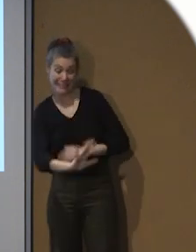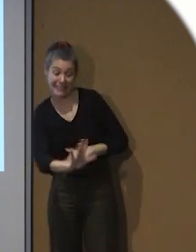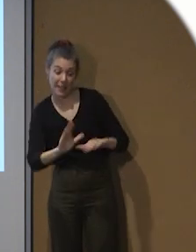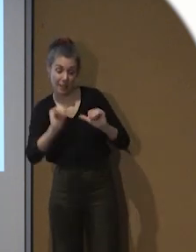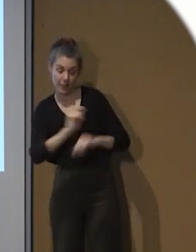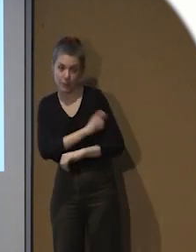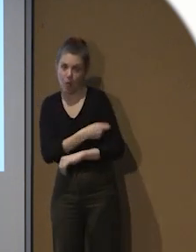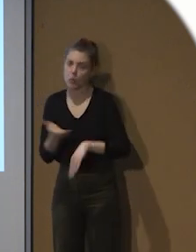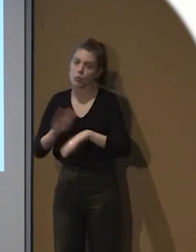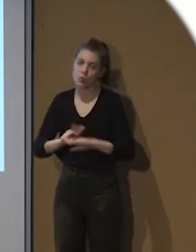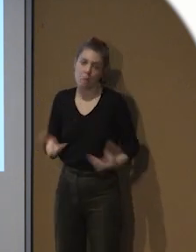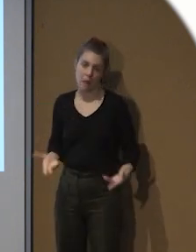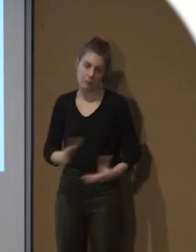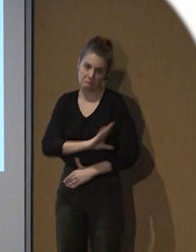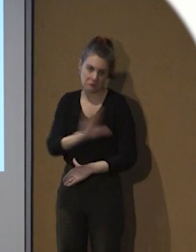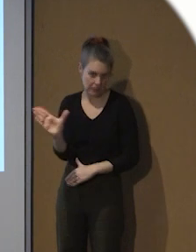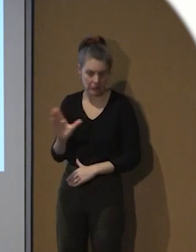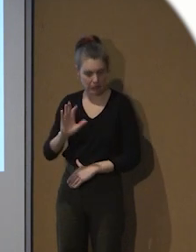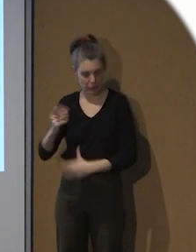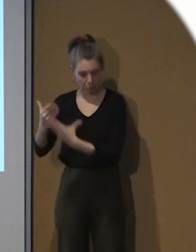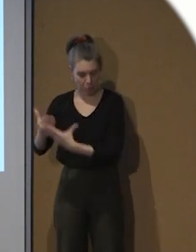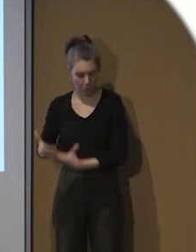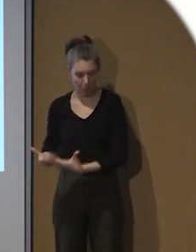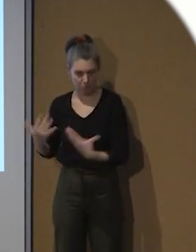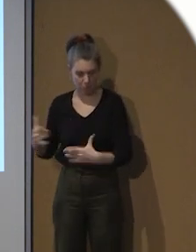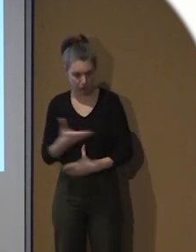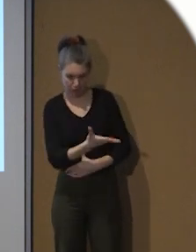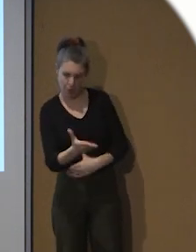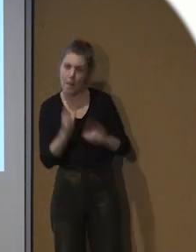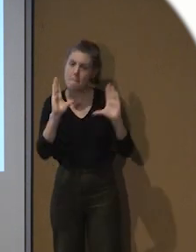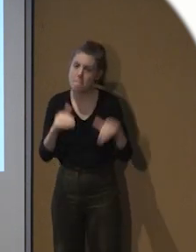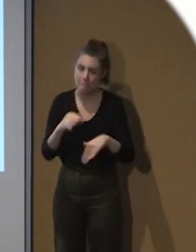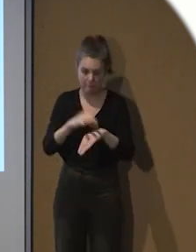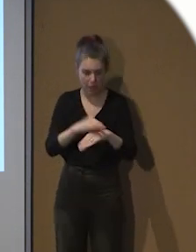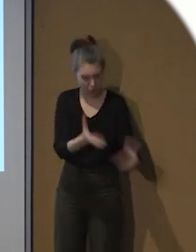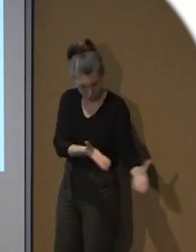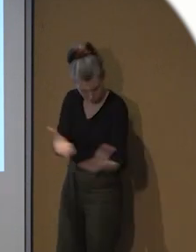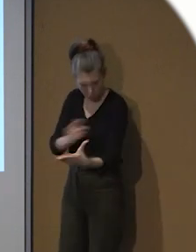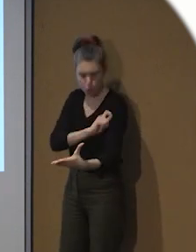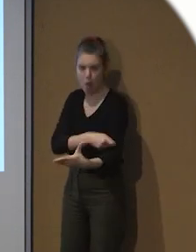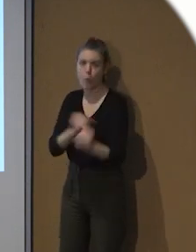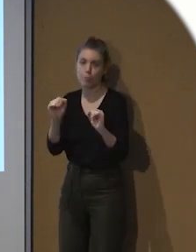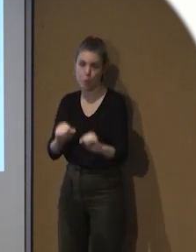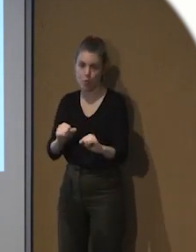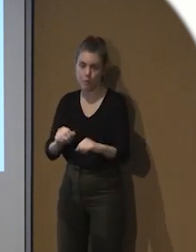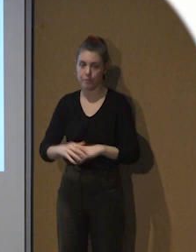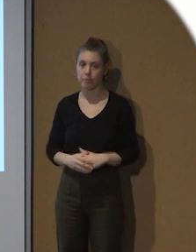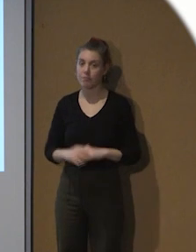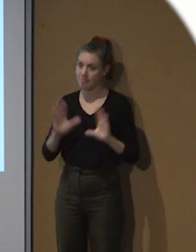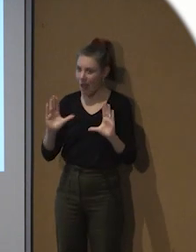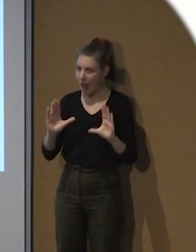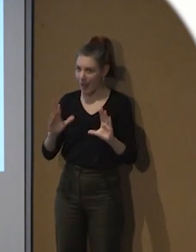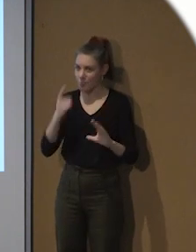Les effets positifs ont été démontrés. Elle reste une crainte quand même pour les patients et elle interroge encore beaucoup de professionnels de